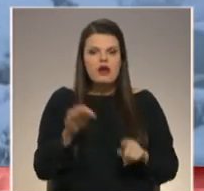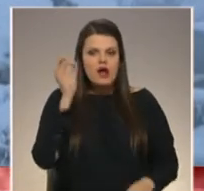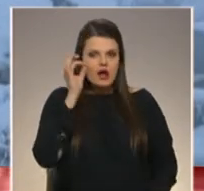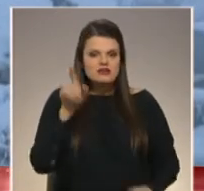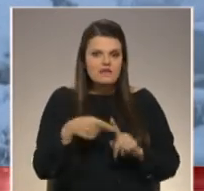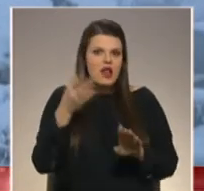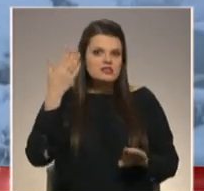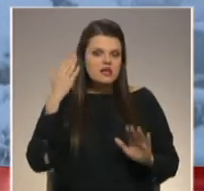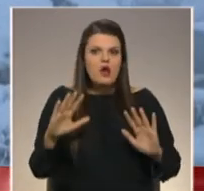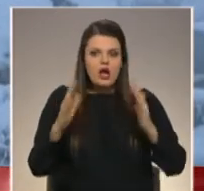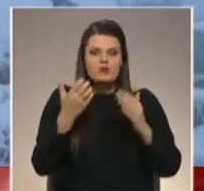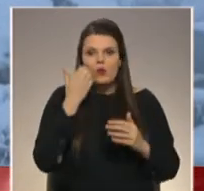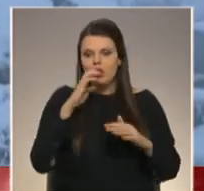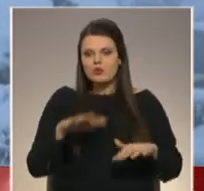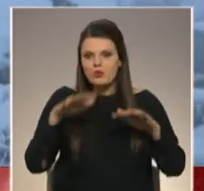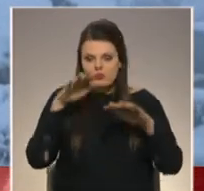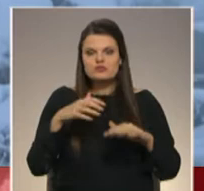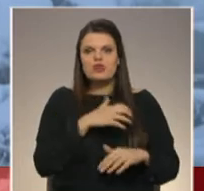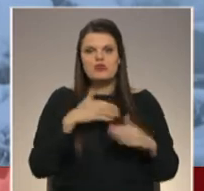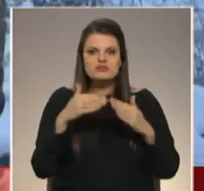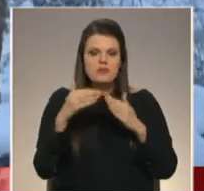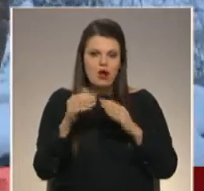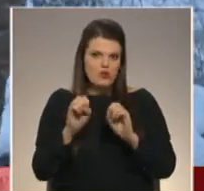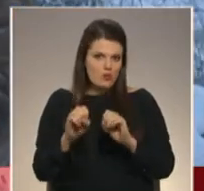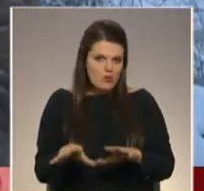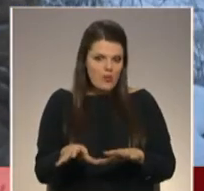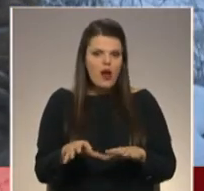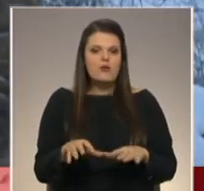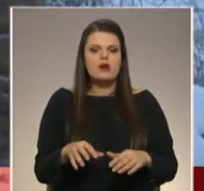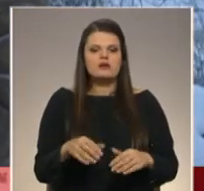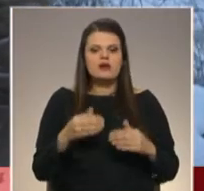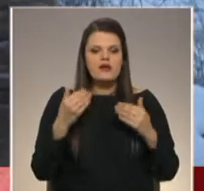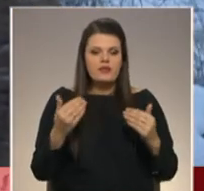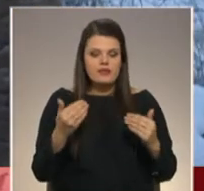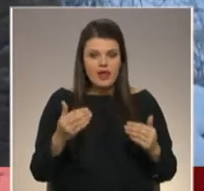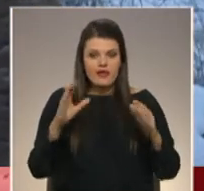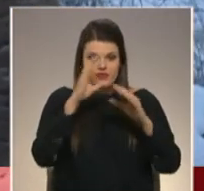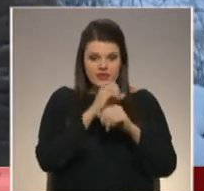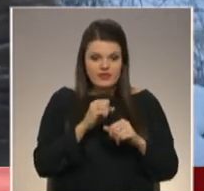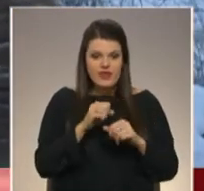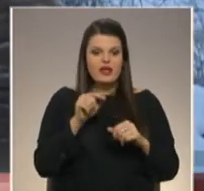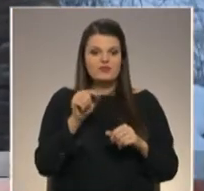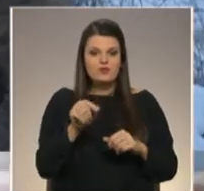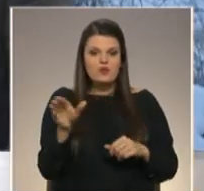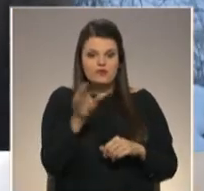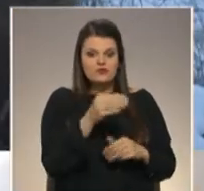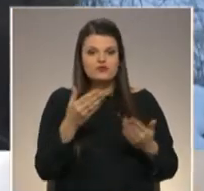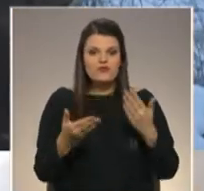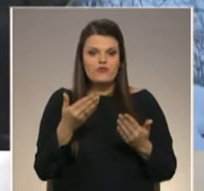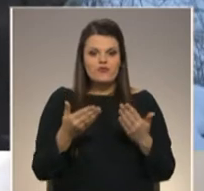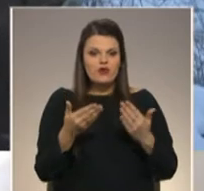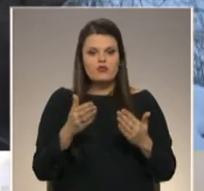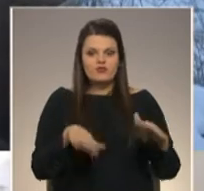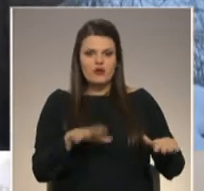vēl senākus gadījumus, kad plūdu dēļ nācies arī mājas pamest. Ja вот tagad lāc вот nakti vitu itu nūsovies, ja var pasacelt